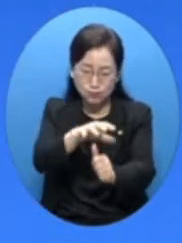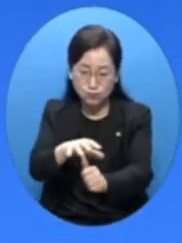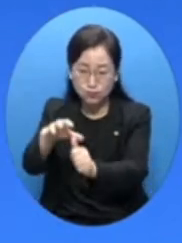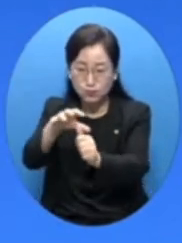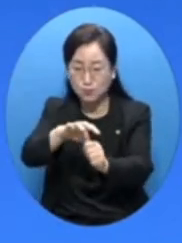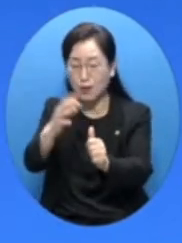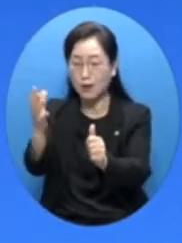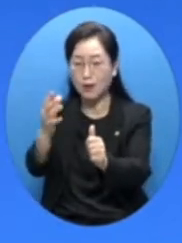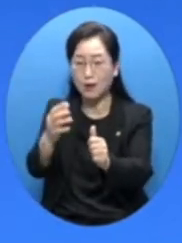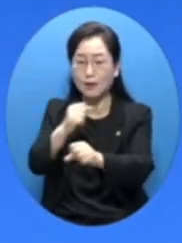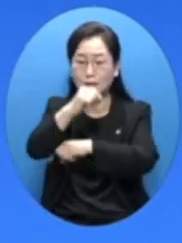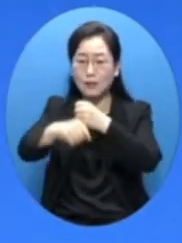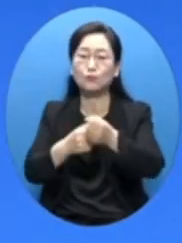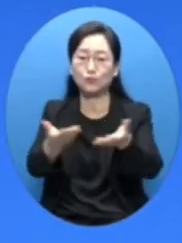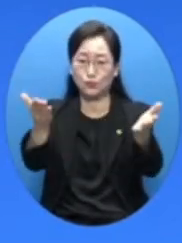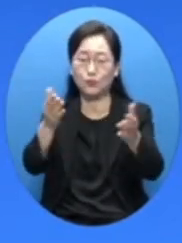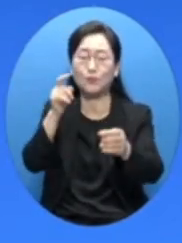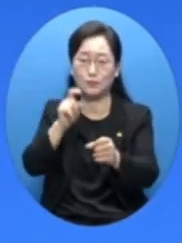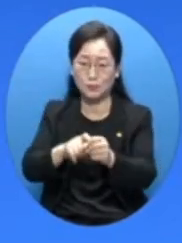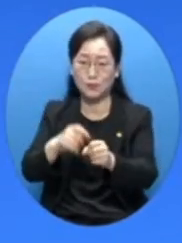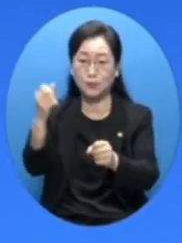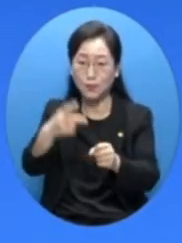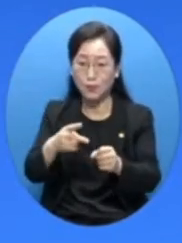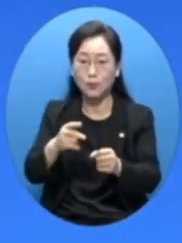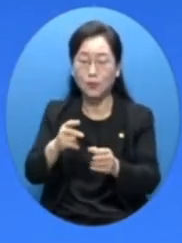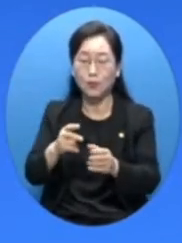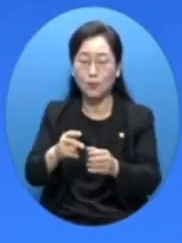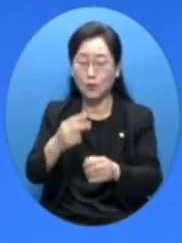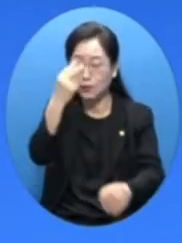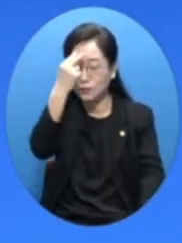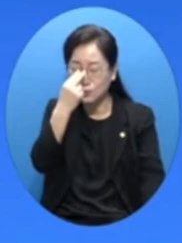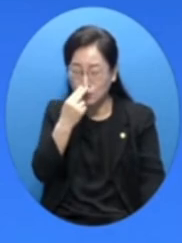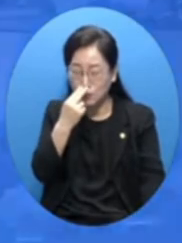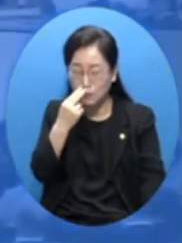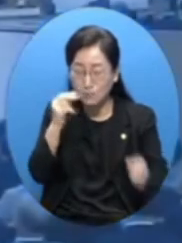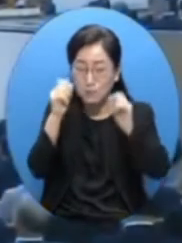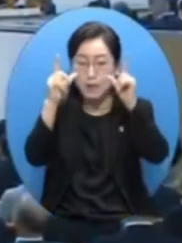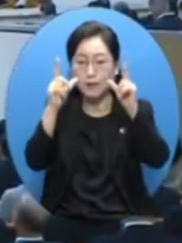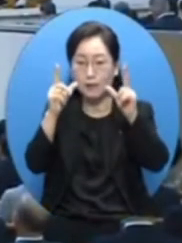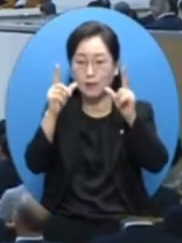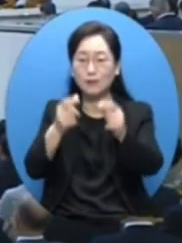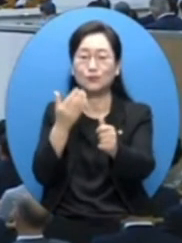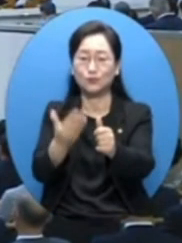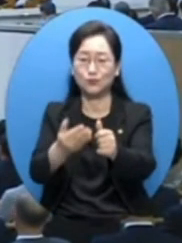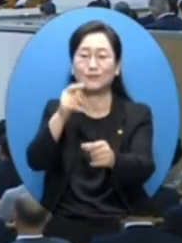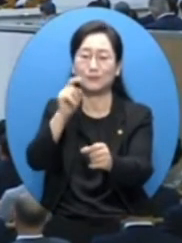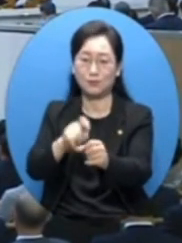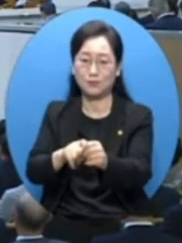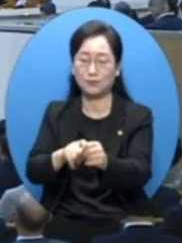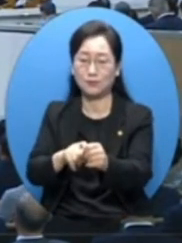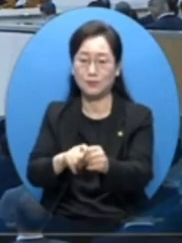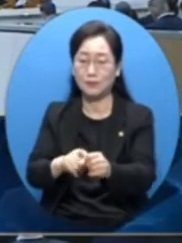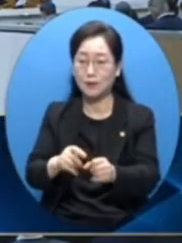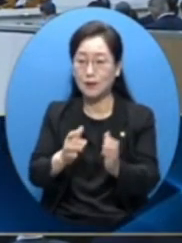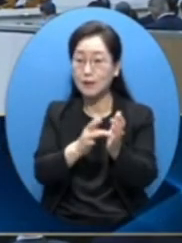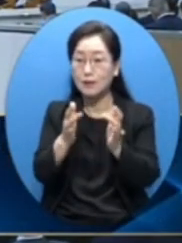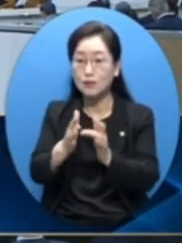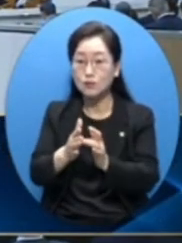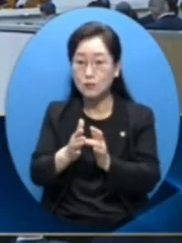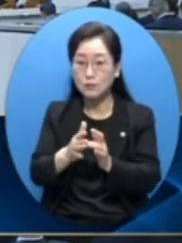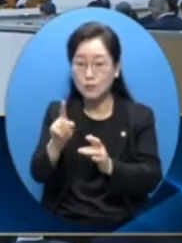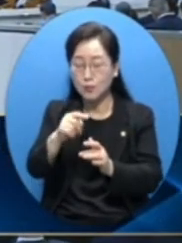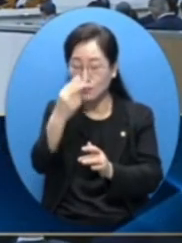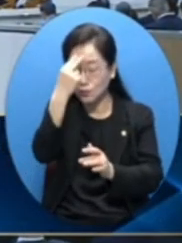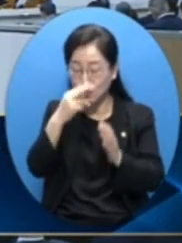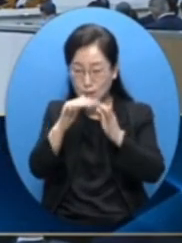하기 위해서 이 땅에 오신 것이고 또 눈먼 자를 다시 보게 하기 위해서 이 땅에 오신 것입니다. 예수님 이 땅에 오셔서 눈먼 자를 다시